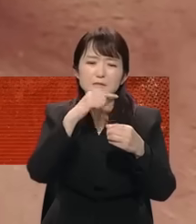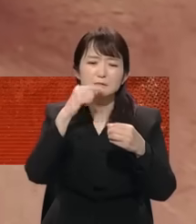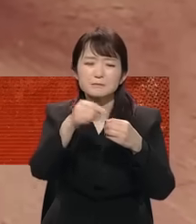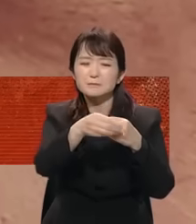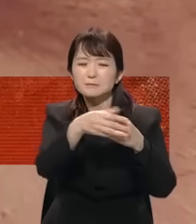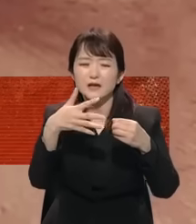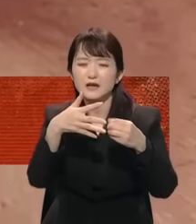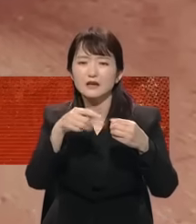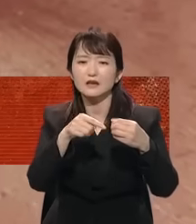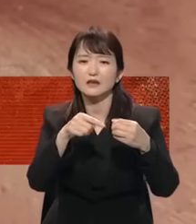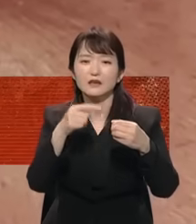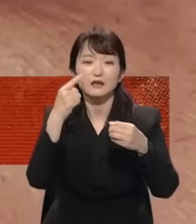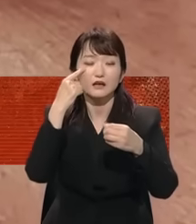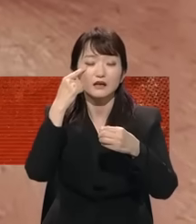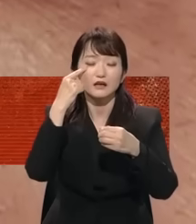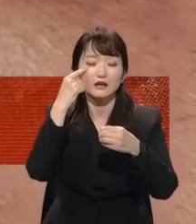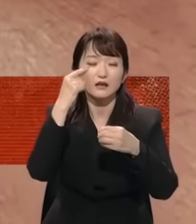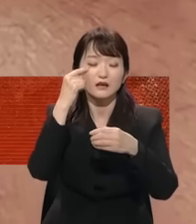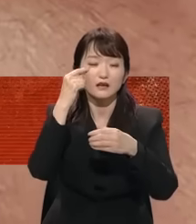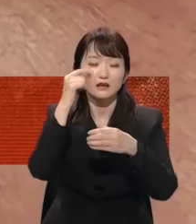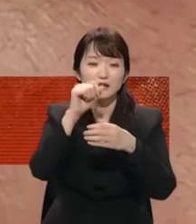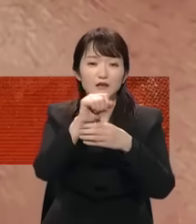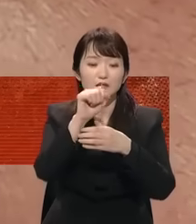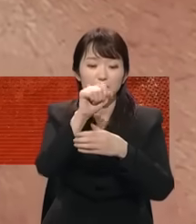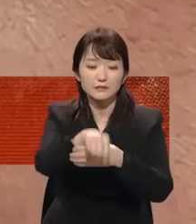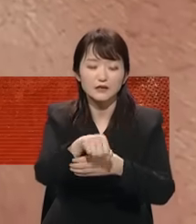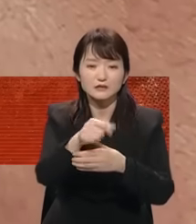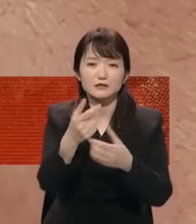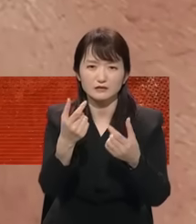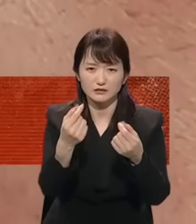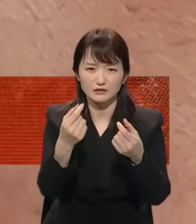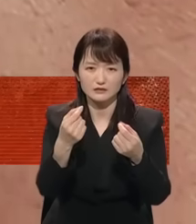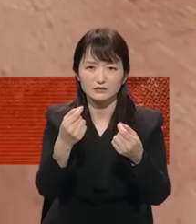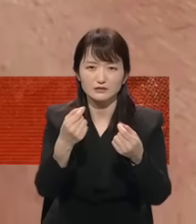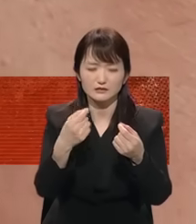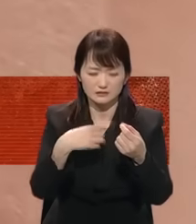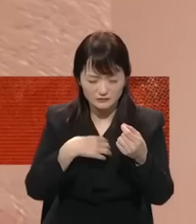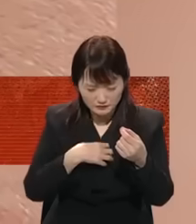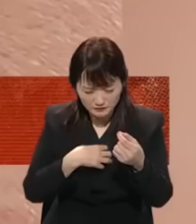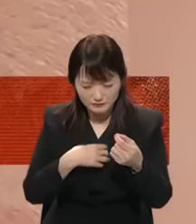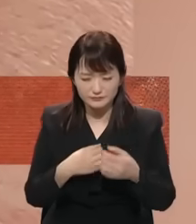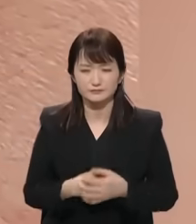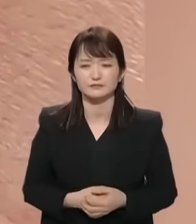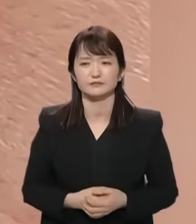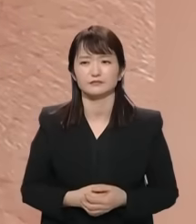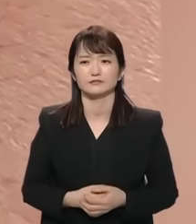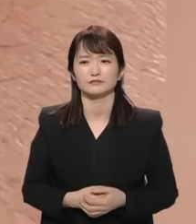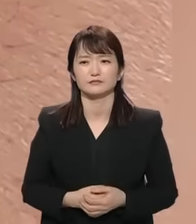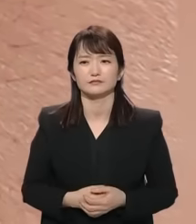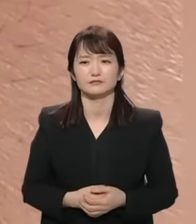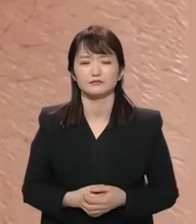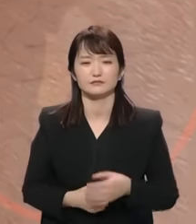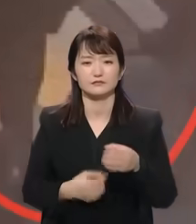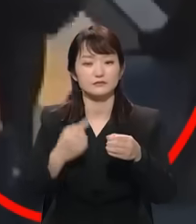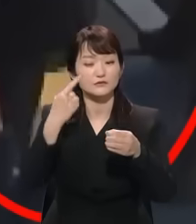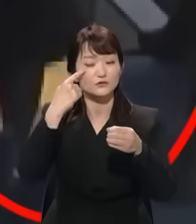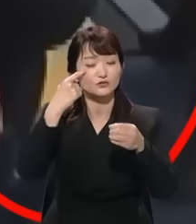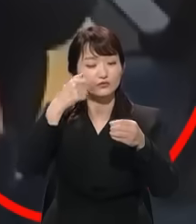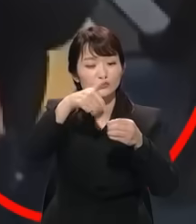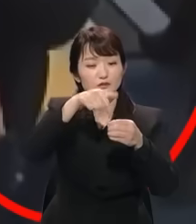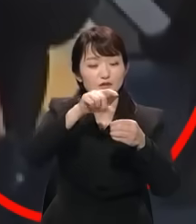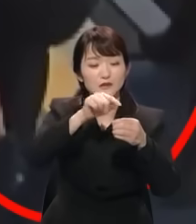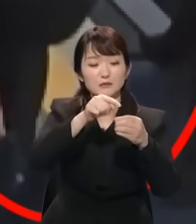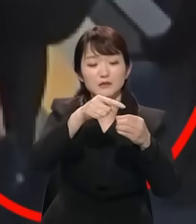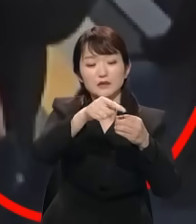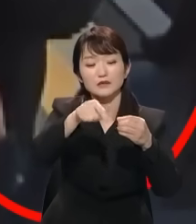눈알이 빠질 정도의 어떤 실명의 어떤 위험을 느꼈다는 거죠 그래서 실제 보니까 흰자위 즉 강막 바깥쪽 흰부분을